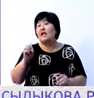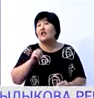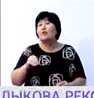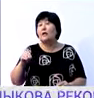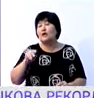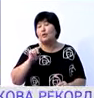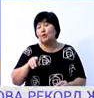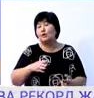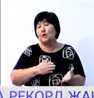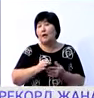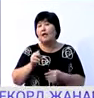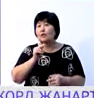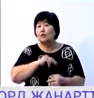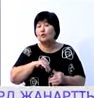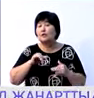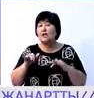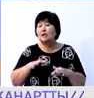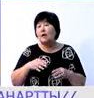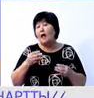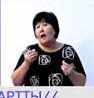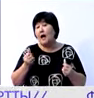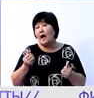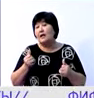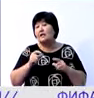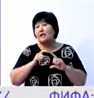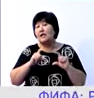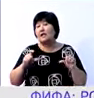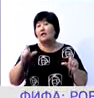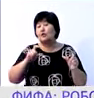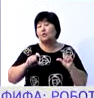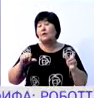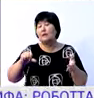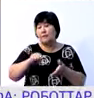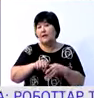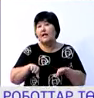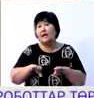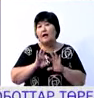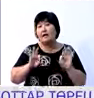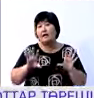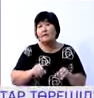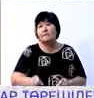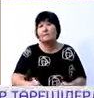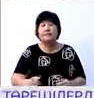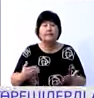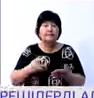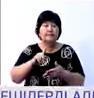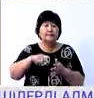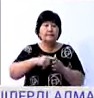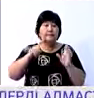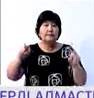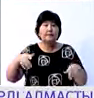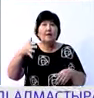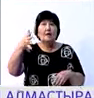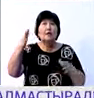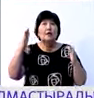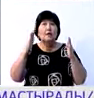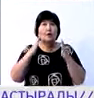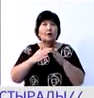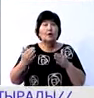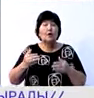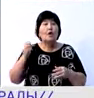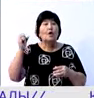Жаматов осы бағытта жұмыс жасап отырған Қаржы институтының өкілінен біліп келді. Жаңа қаладан бой көтерген 5 қабатты тұрғын